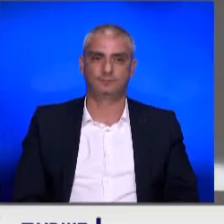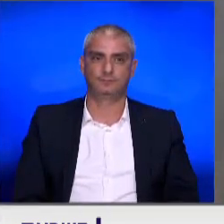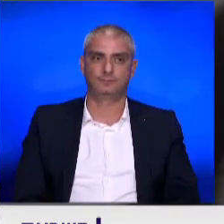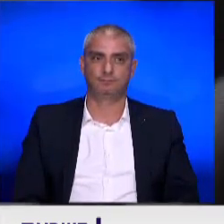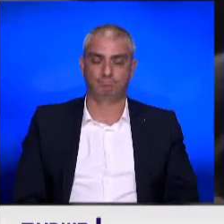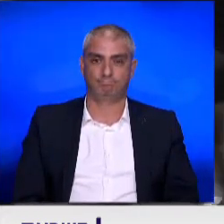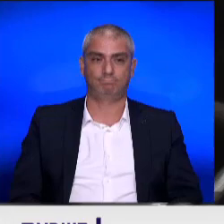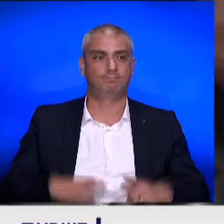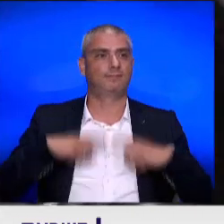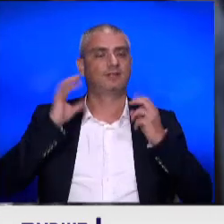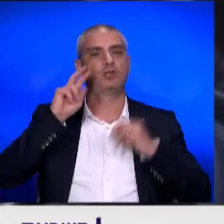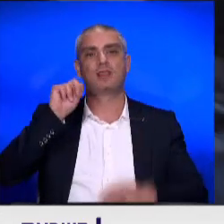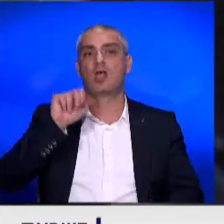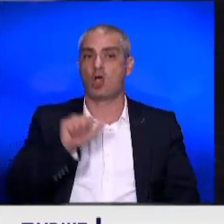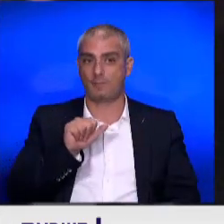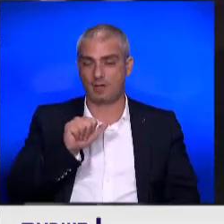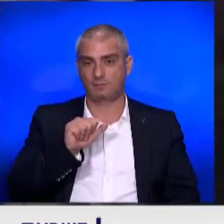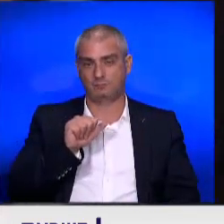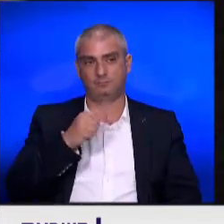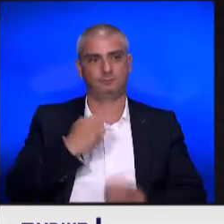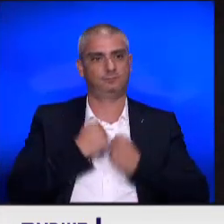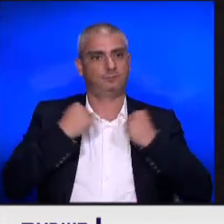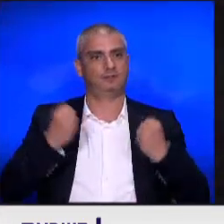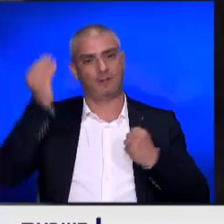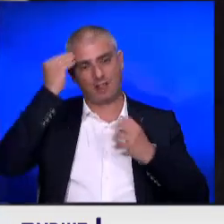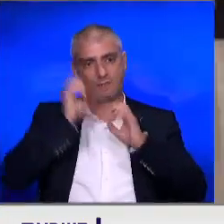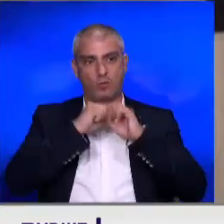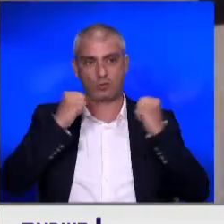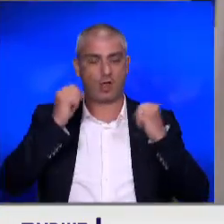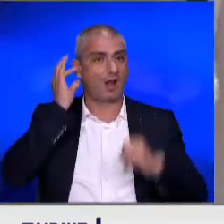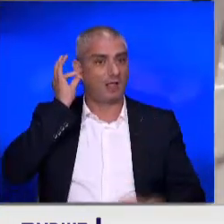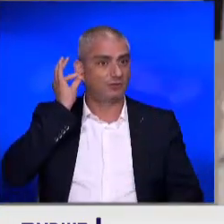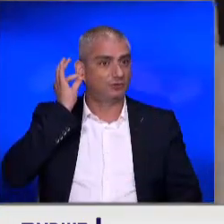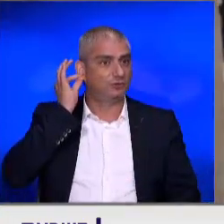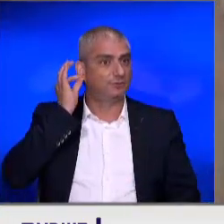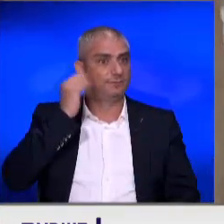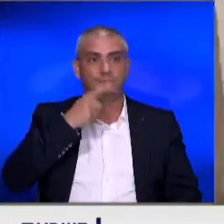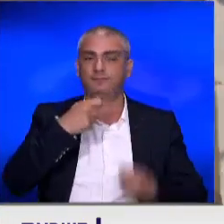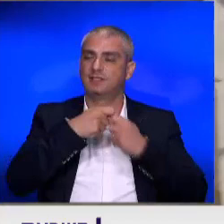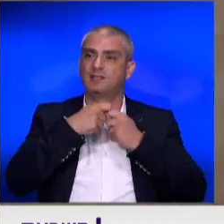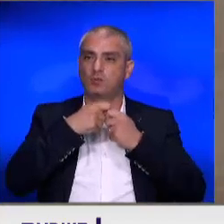מפעל חייו של ניר אורבך הוא העצמת לימוד התורה לנשים. ארגון גג שמאגד